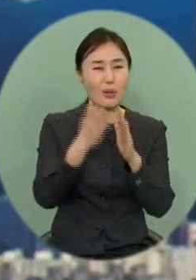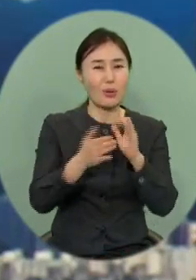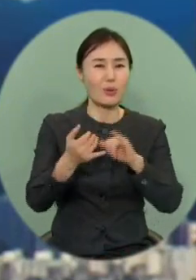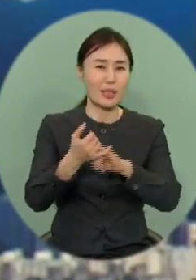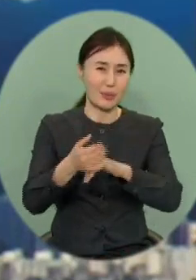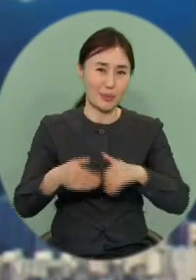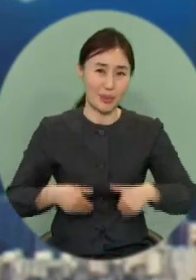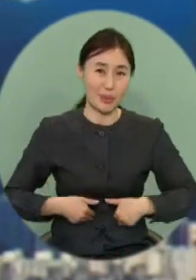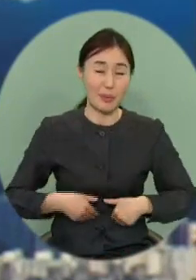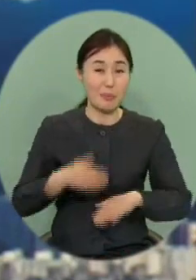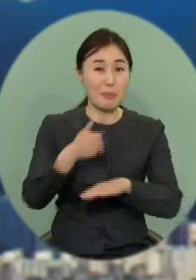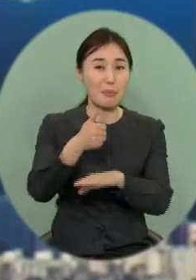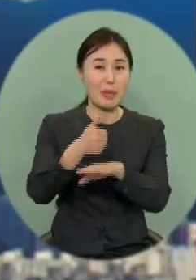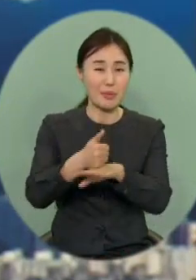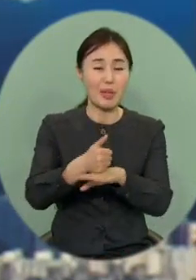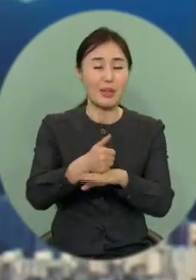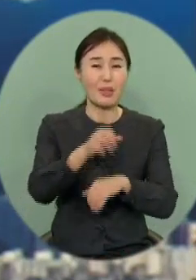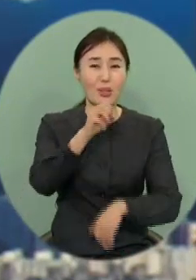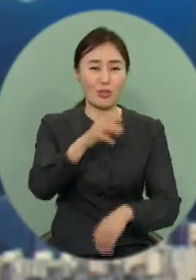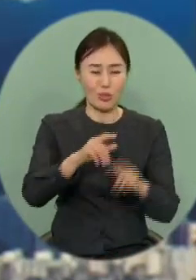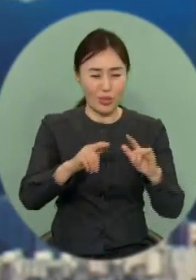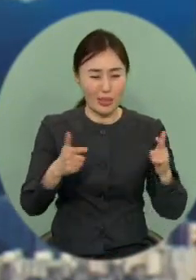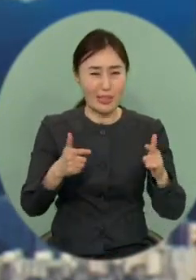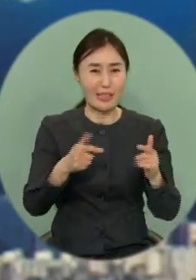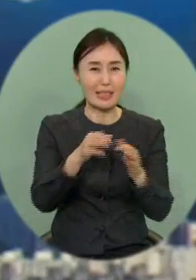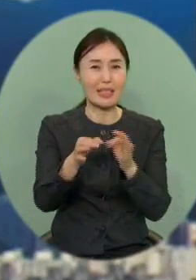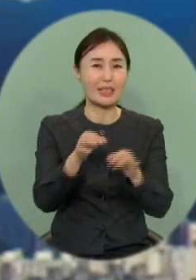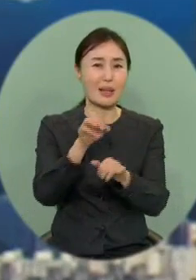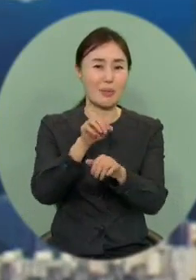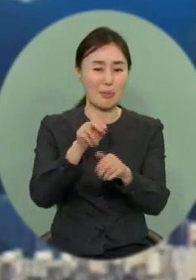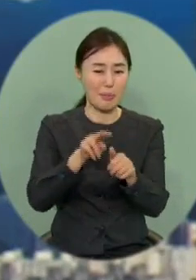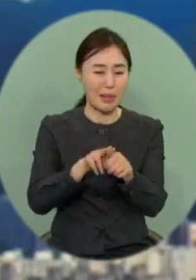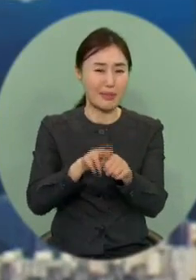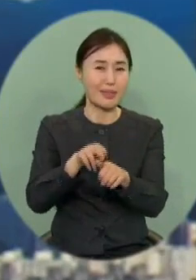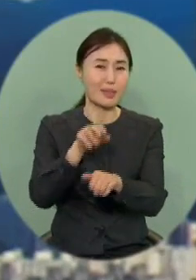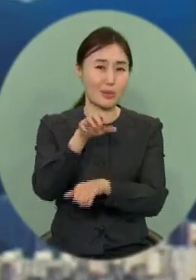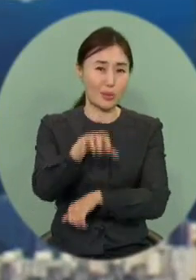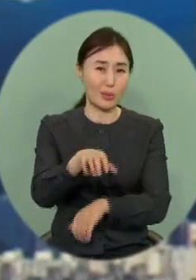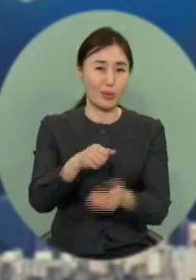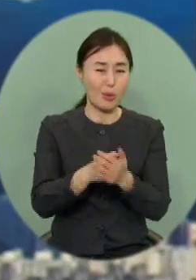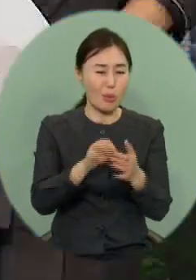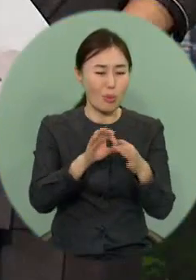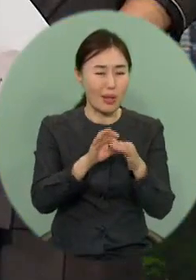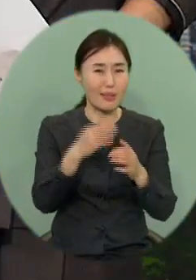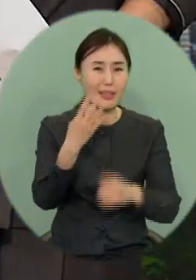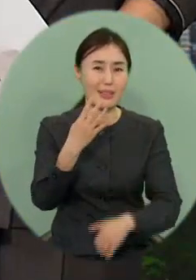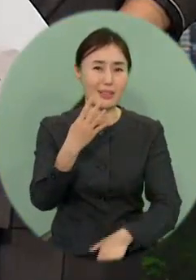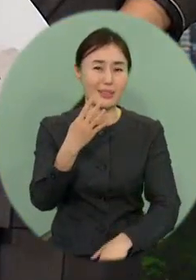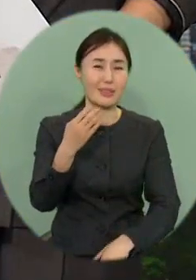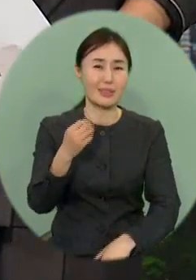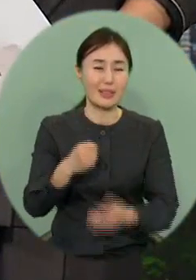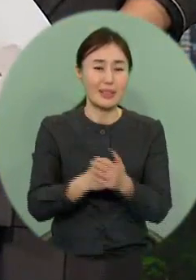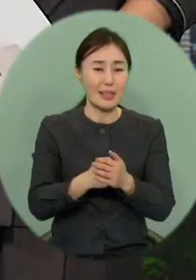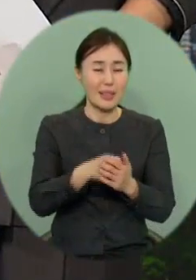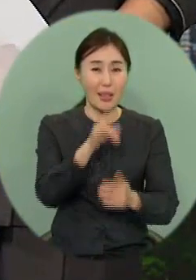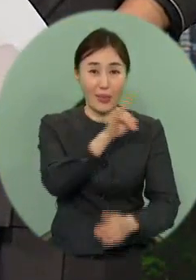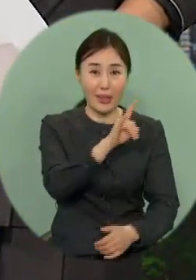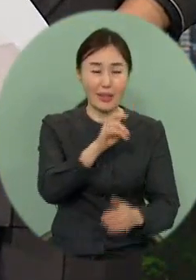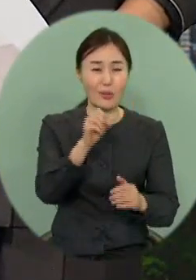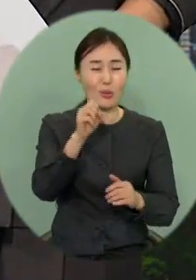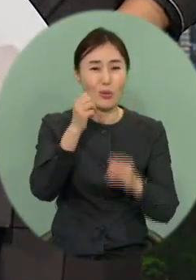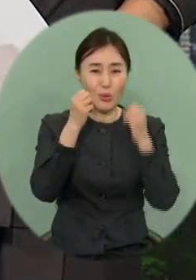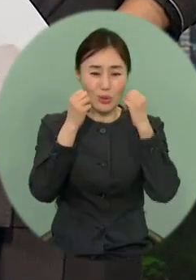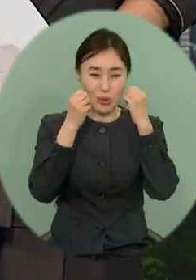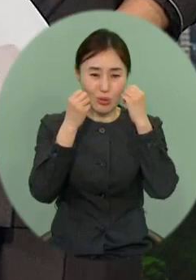필요하겠습니다 마지막으로는 광주 복합 쇼핑몰입니다 관련 키워드는 4천여 건인데요 더현대 광주